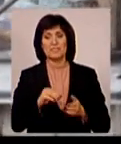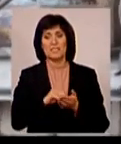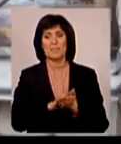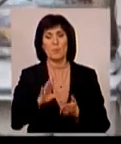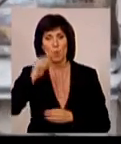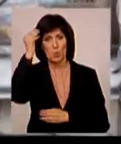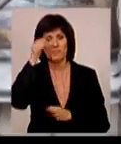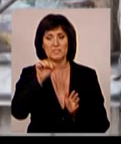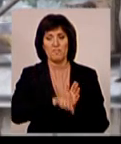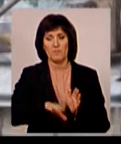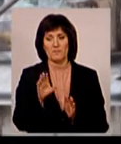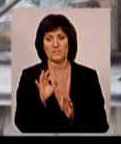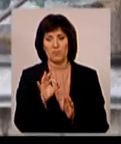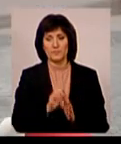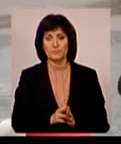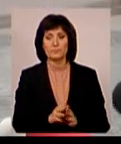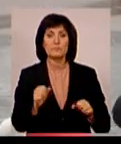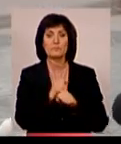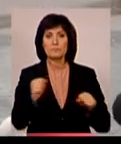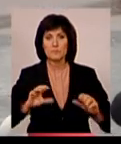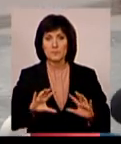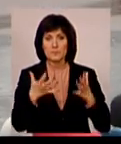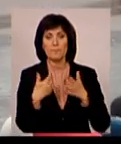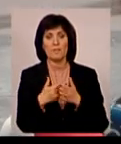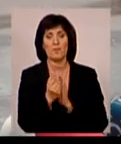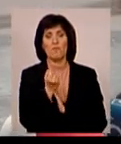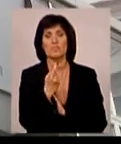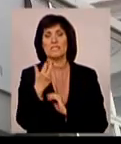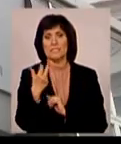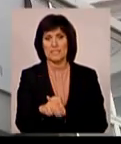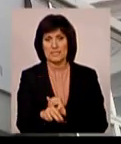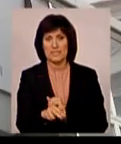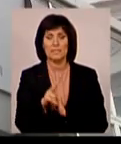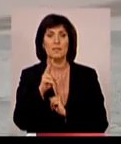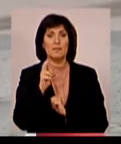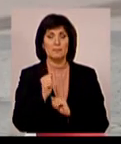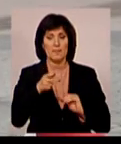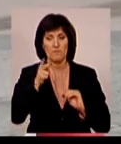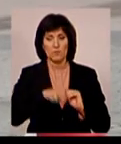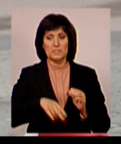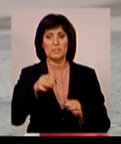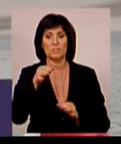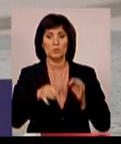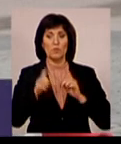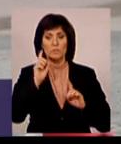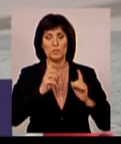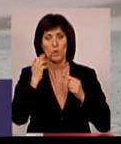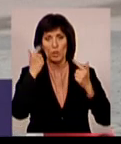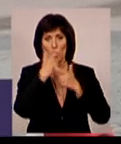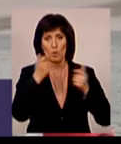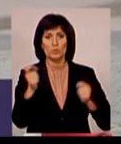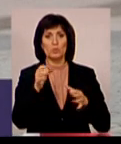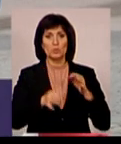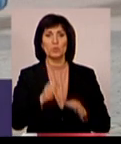про умисне вбивство. Вибух стався близько 11:30 наприкінці судового засідання, коли оголосили,